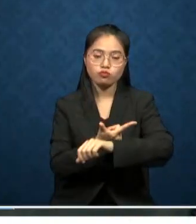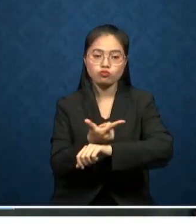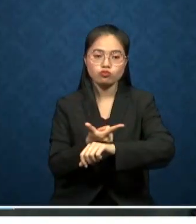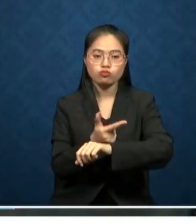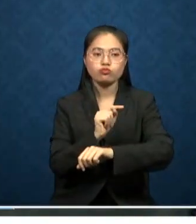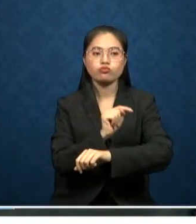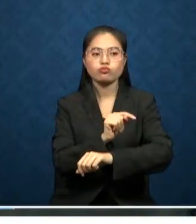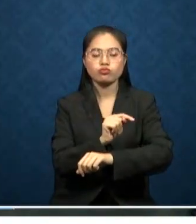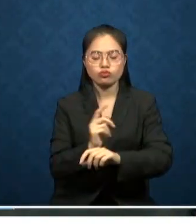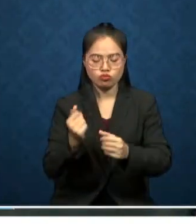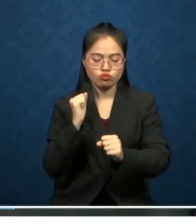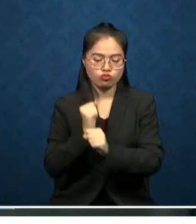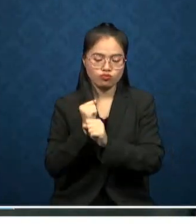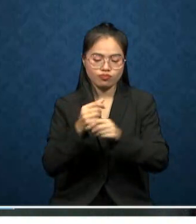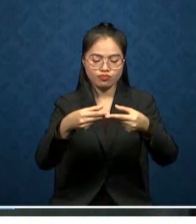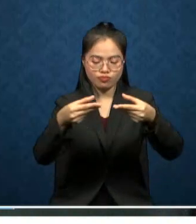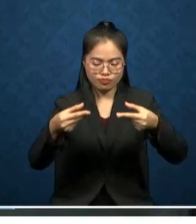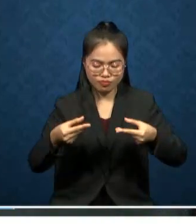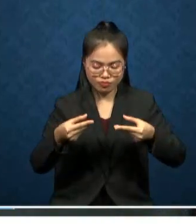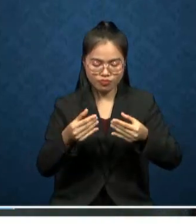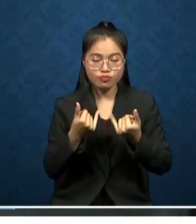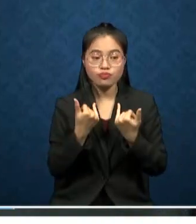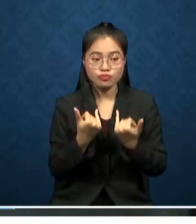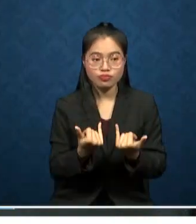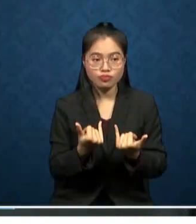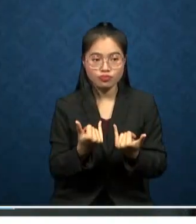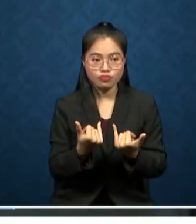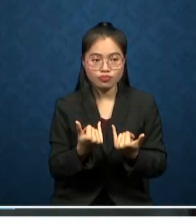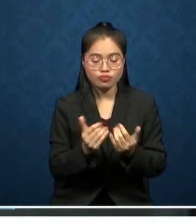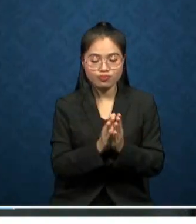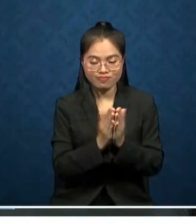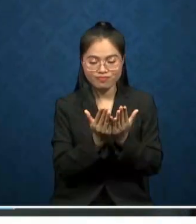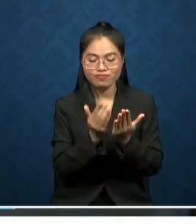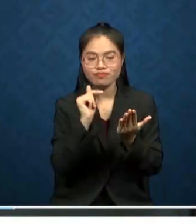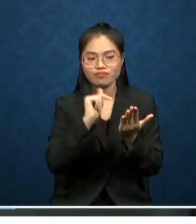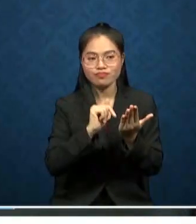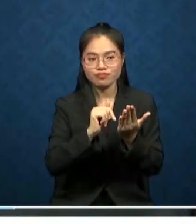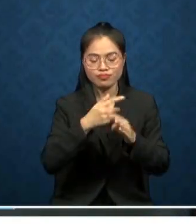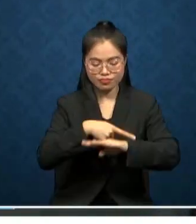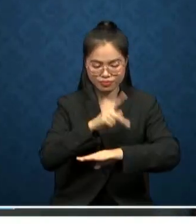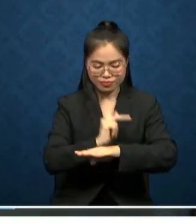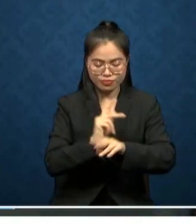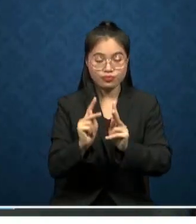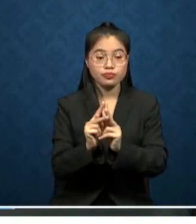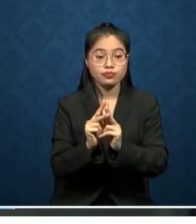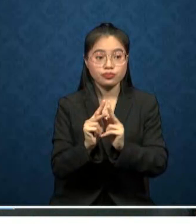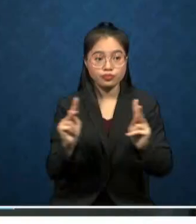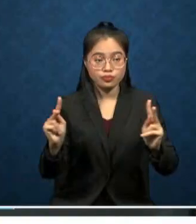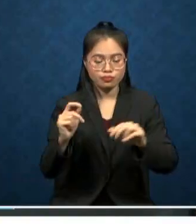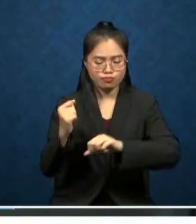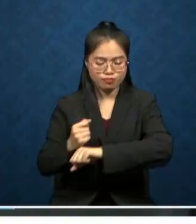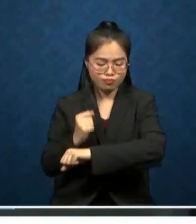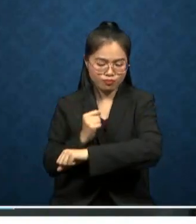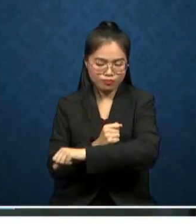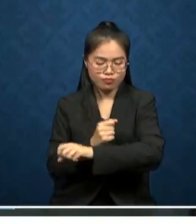ส่วนของรายงานฉบับเนี้ยท่านประธานกรรมาธิการแรงงานวุฒิสภา